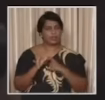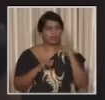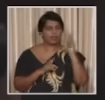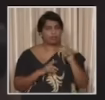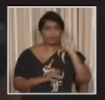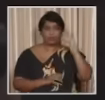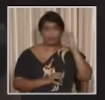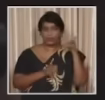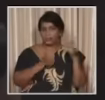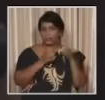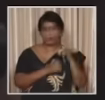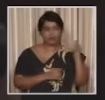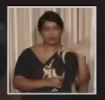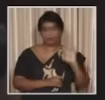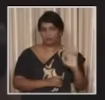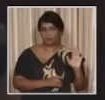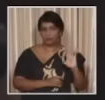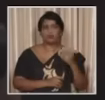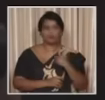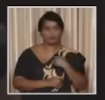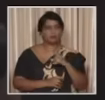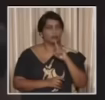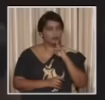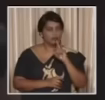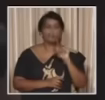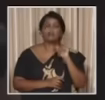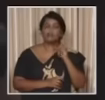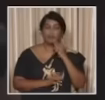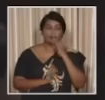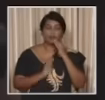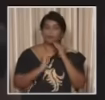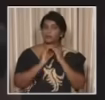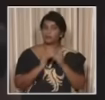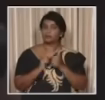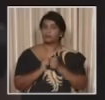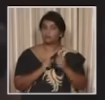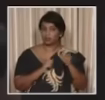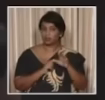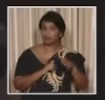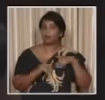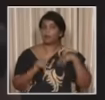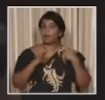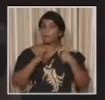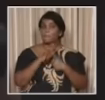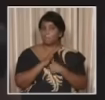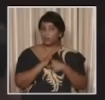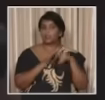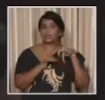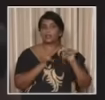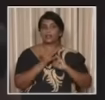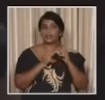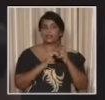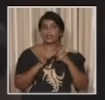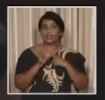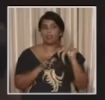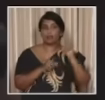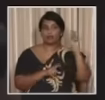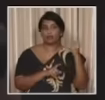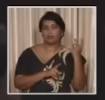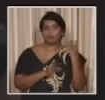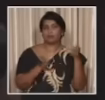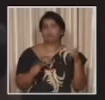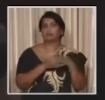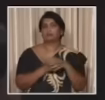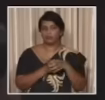විශේෂ කණ්ඩායමක් නෙවෙයි. නමුත් මම කියන්න ඕනේ සමහර පාසල් පවත්වාගෙන යන්නේ විදුහල්පති සහ සංවර්ධන නිලධාරීන් කීප දෙනෙක්.